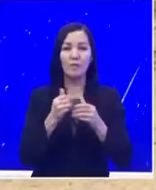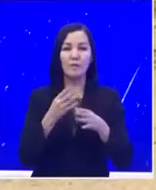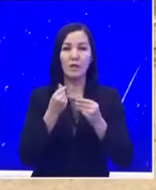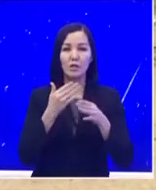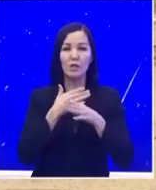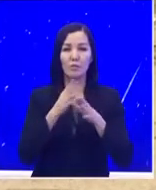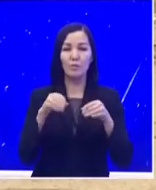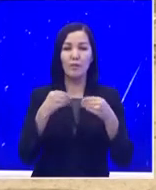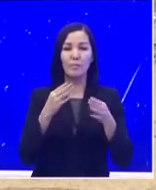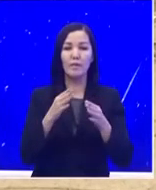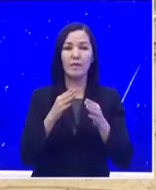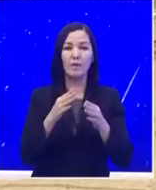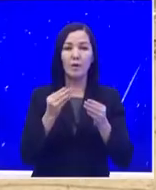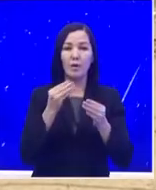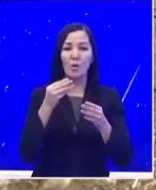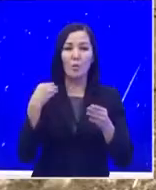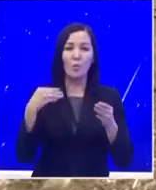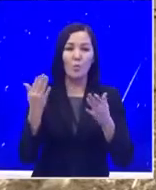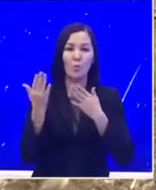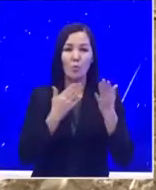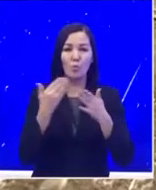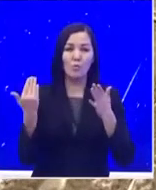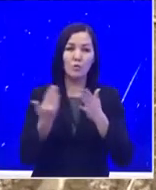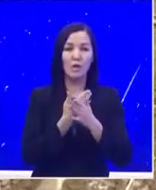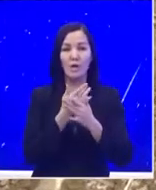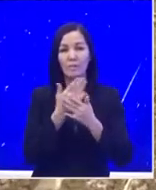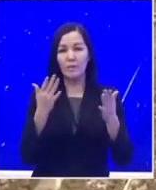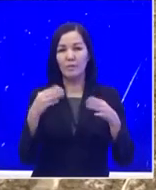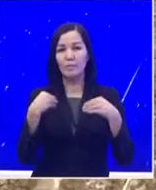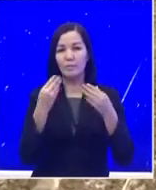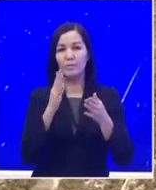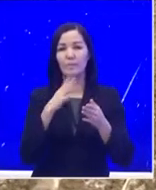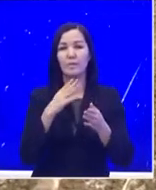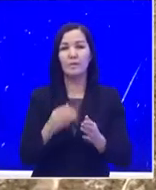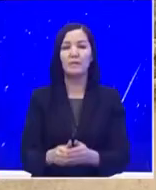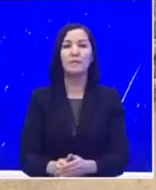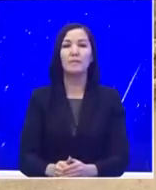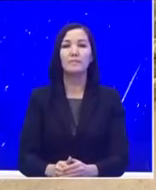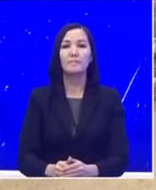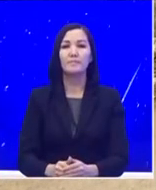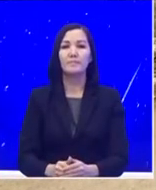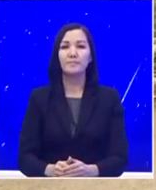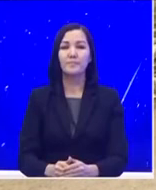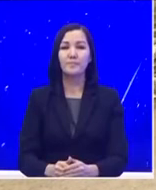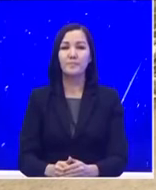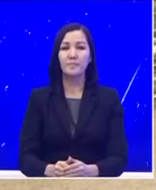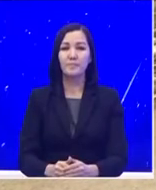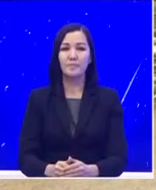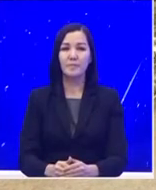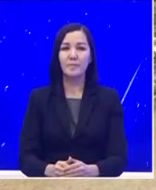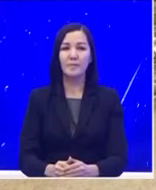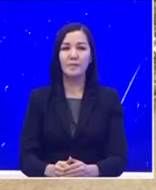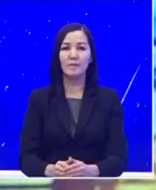жасындағы балалардың оқу құрал жабдықтарын жаңалап беріпті. Рахат Рахымжанов, Абылай Құттықбай, Жетісу арнасы, Ақсу